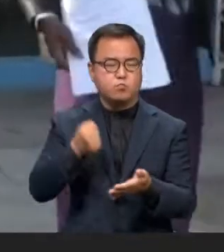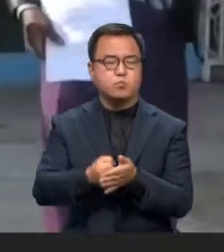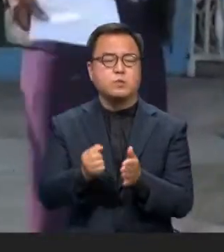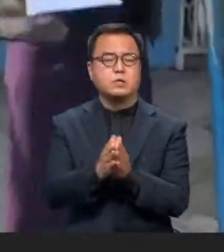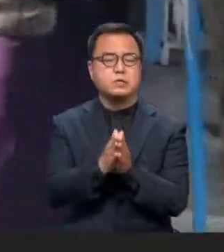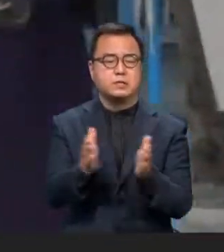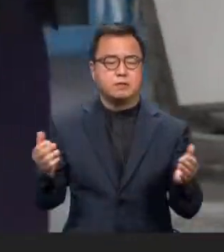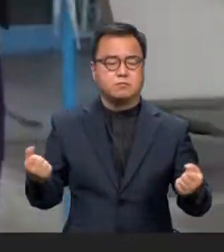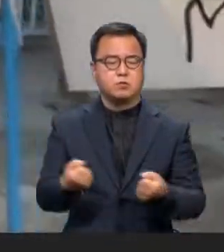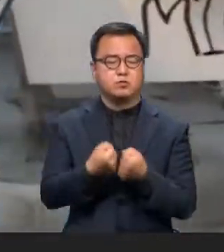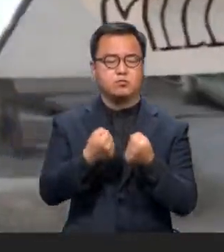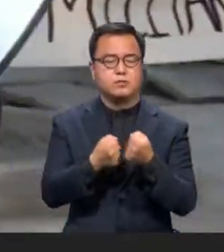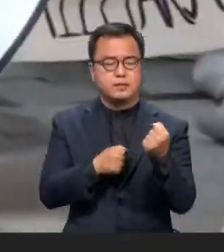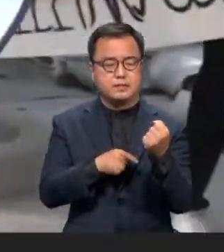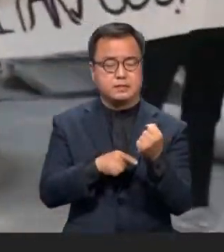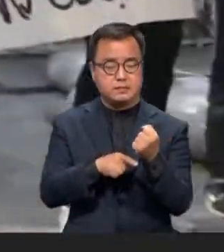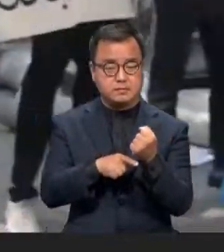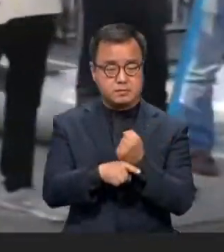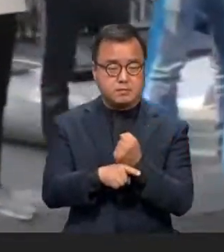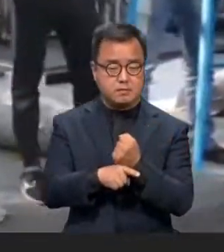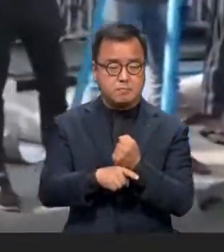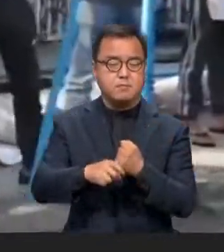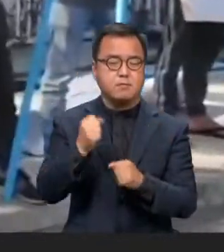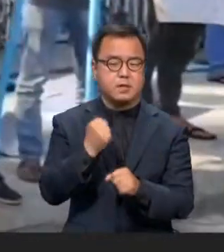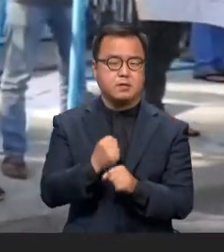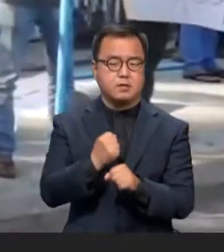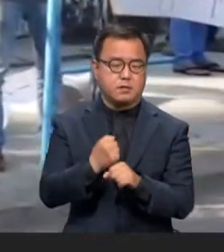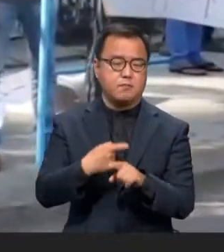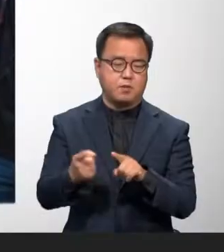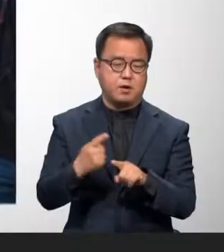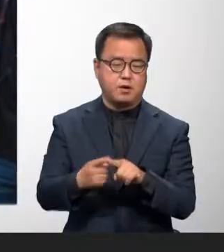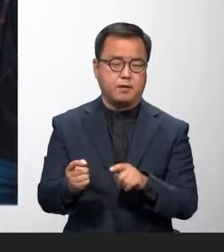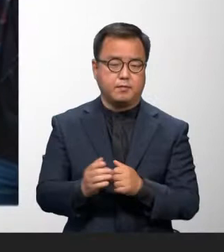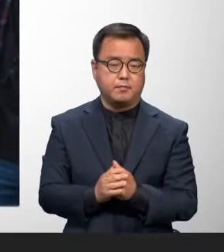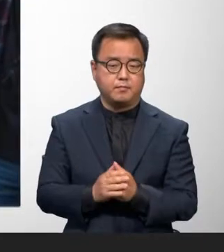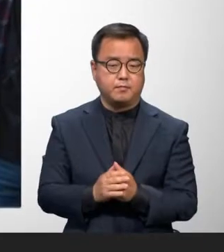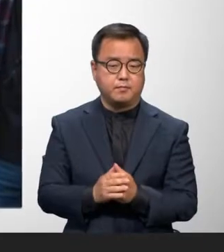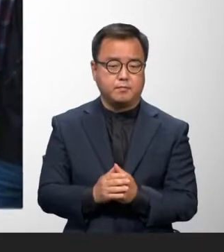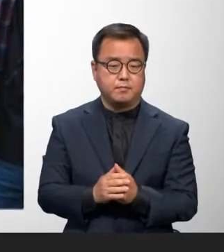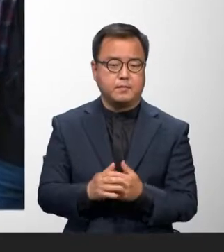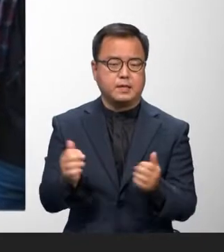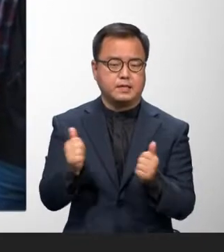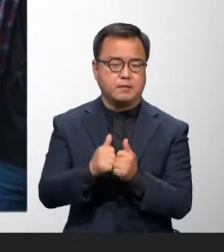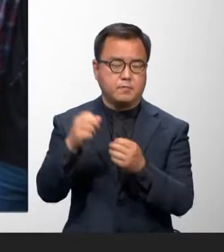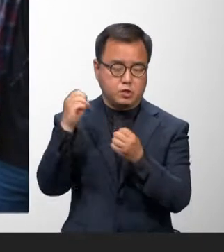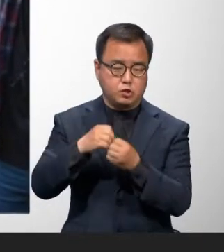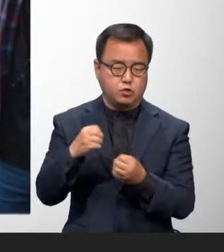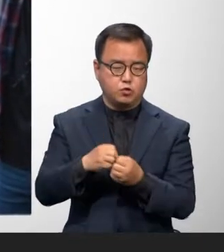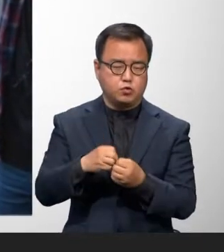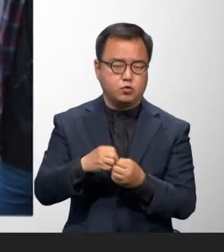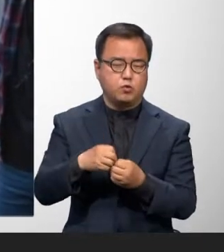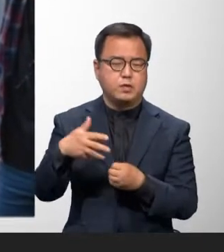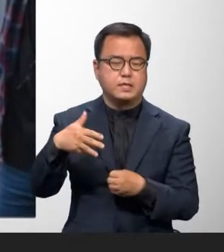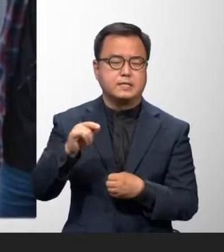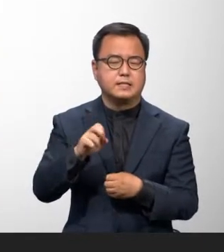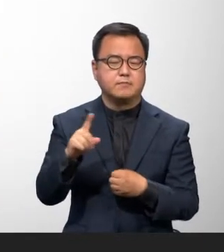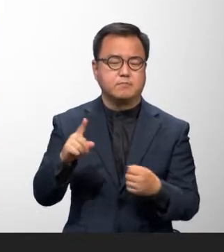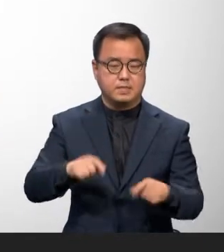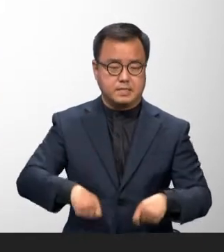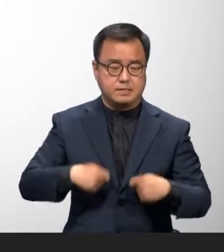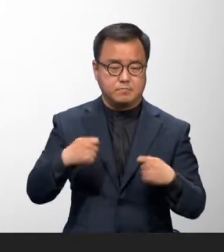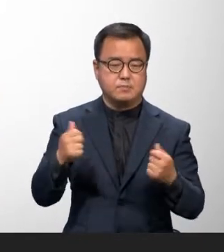본격적인 투쟁 의지를 다지게 했다는 평가를 받습니다. 미얀마 남성 전통 치마 차림을 한 그가 확성기를